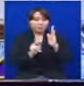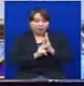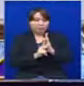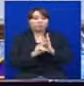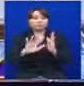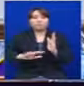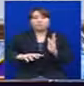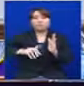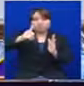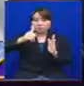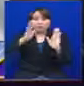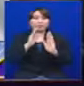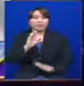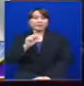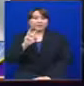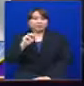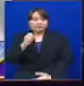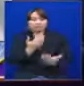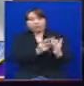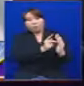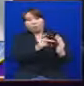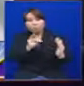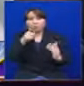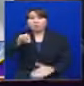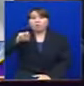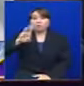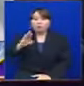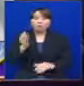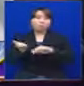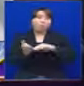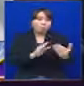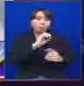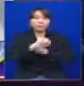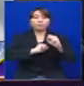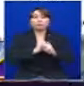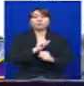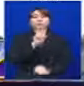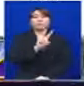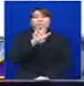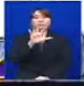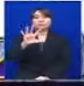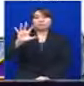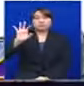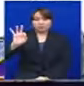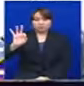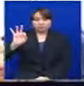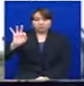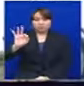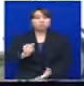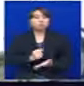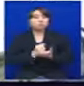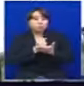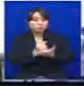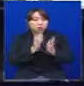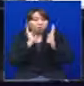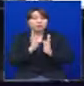กิจการของลูกหนี้ SME ซึ่งเป็นส่วนหนึ่งในพระราชบัญญัติล้มละลายพุทธศักราช2559จะช่วย